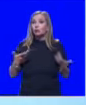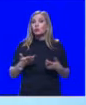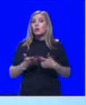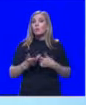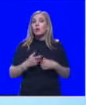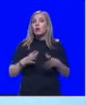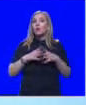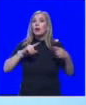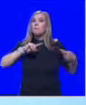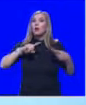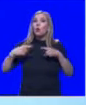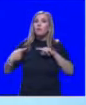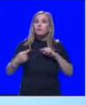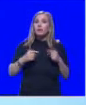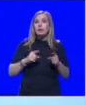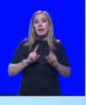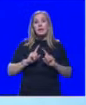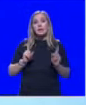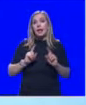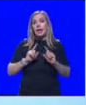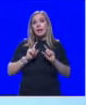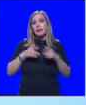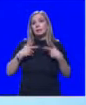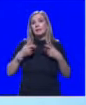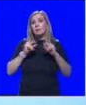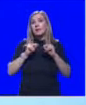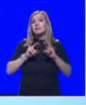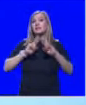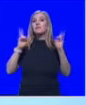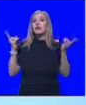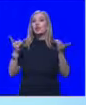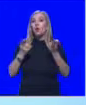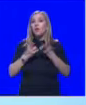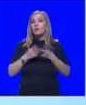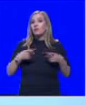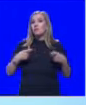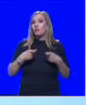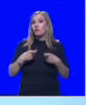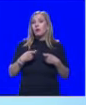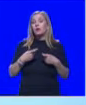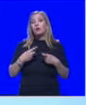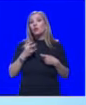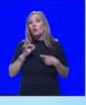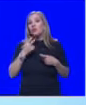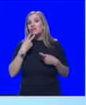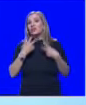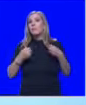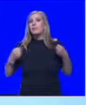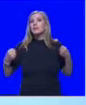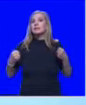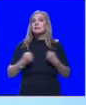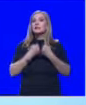пореден голям конфликт, не искам да го наричам световна война, защото той може да не е и световен, но ние виждаме сблъсъка на две